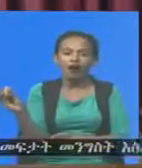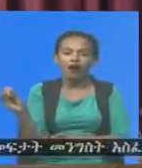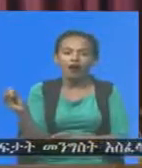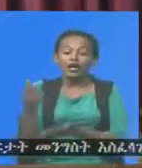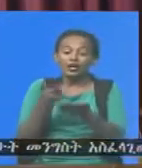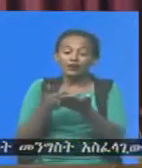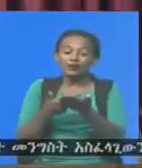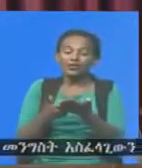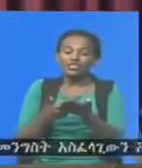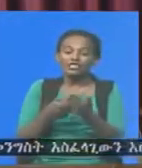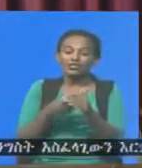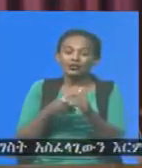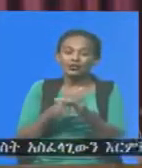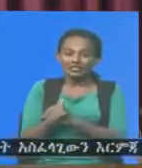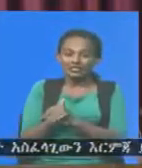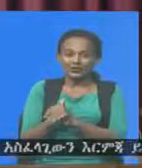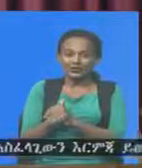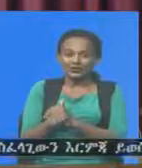በዚህ ሴክተር